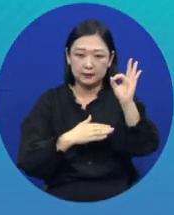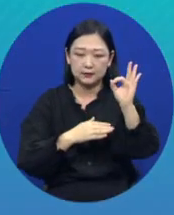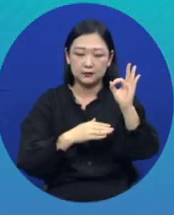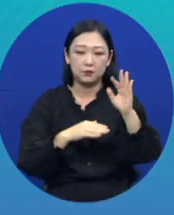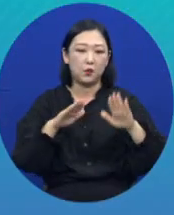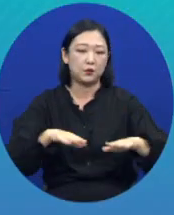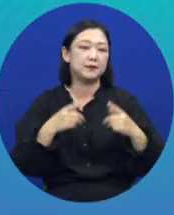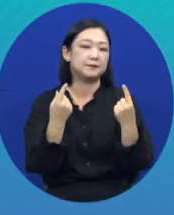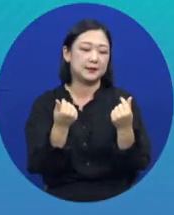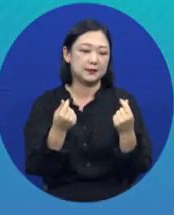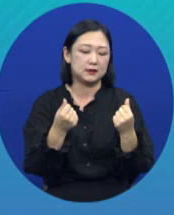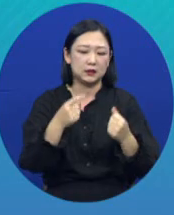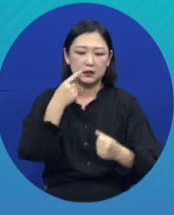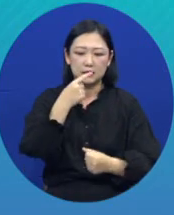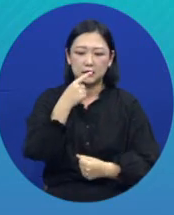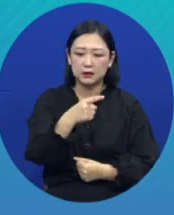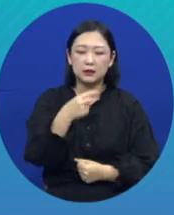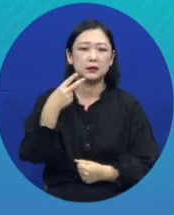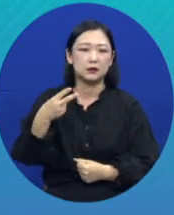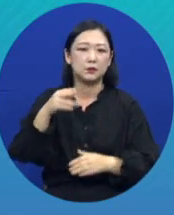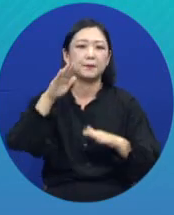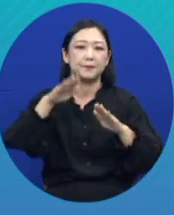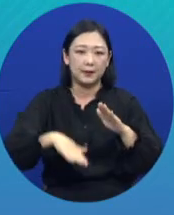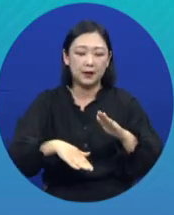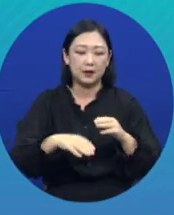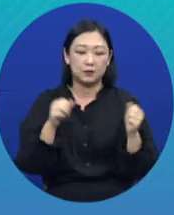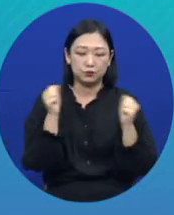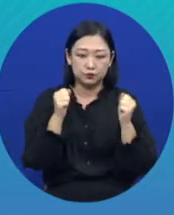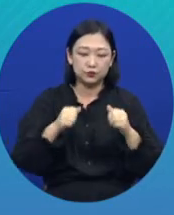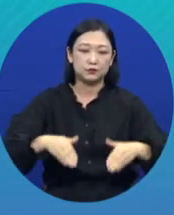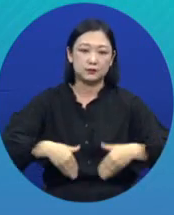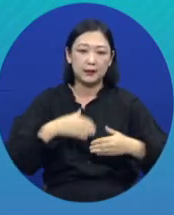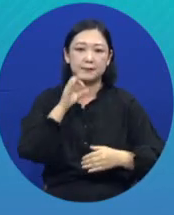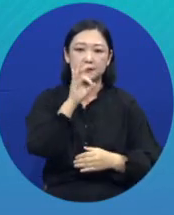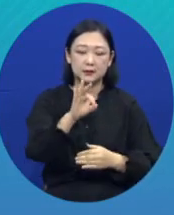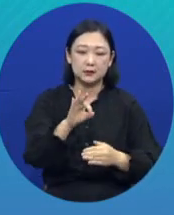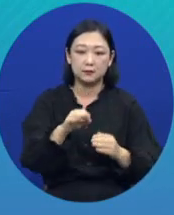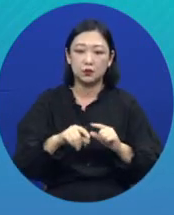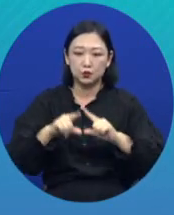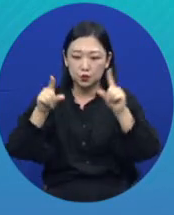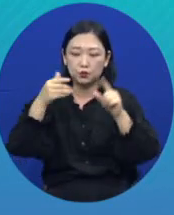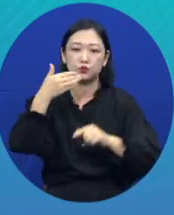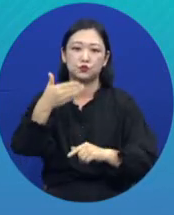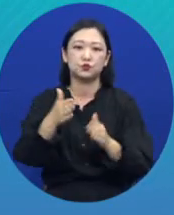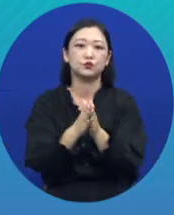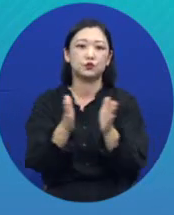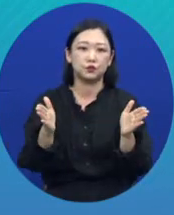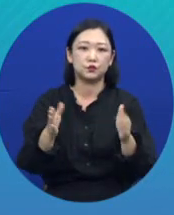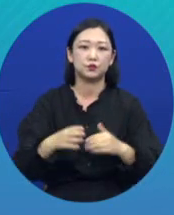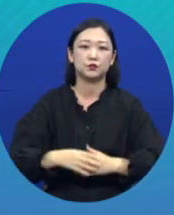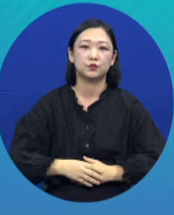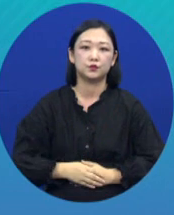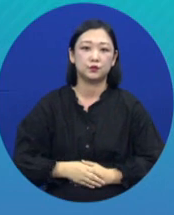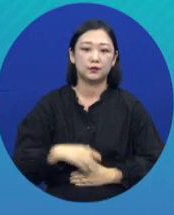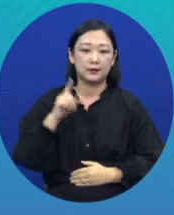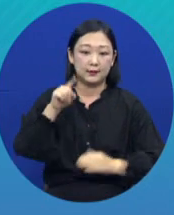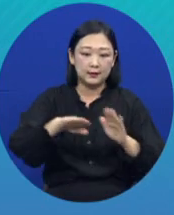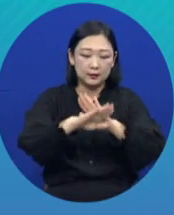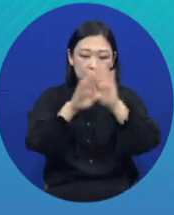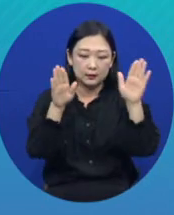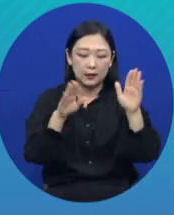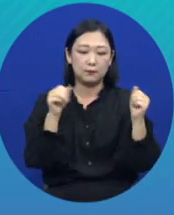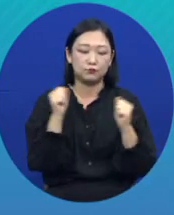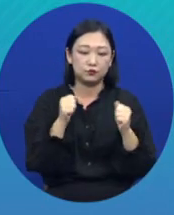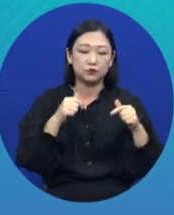오늘과 비슷하거나 1 2 로 낮게 는데요 북부와 남부 지역 10도 동부 지역은 구도로 시작하겠습니다 4 한낮 기온은